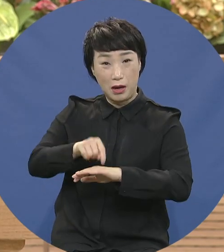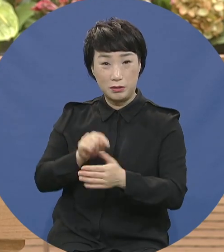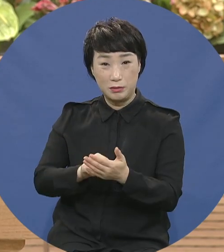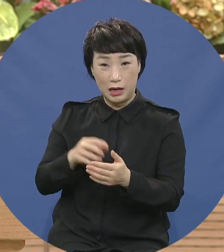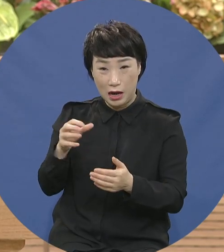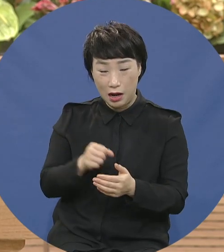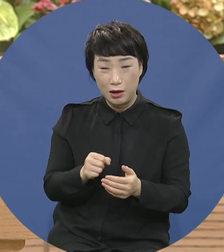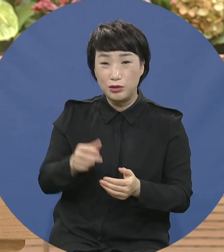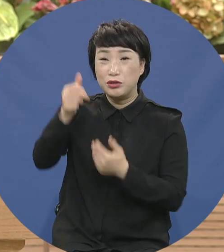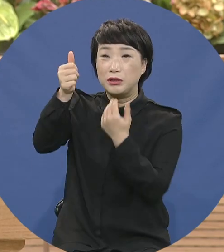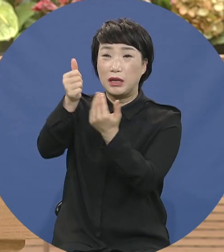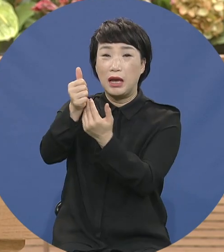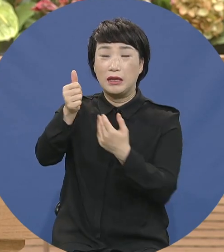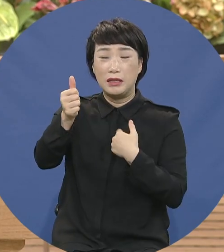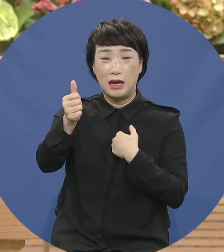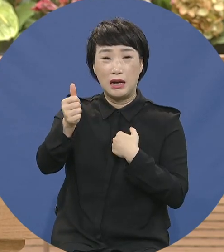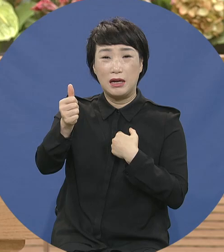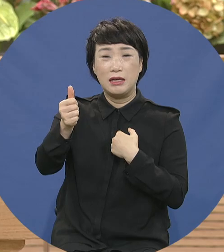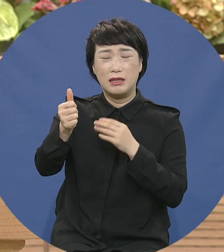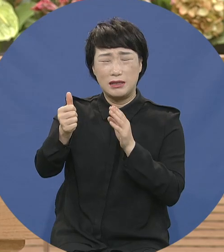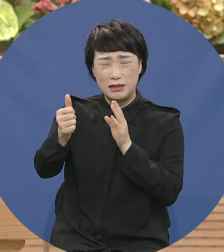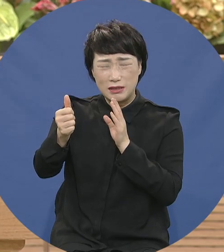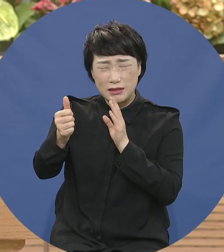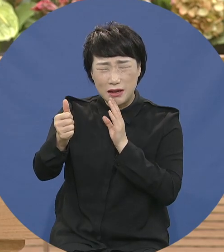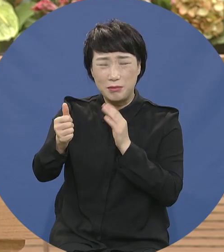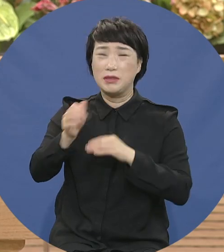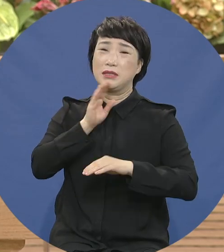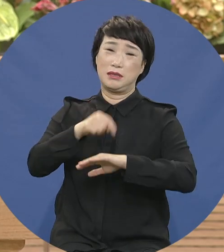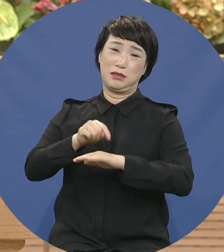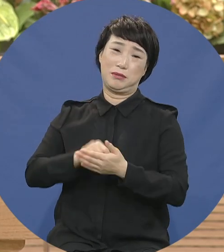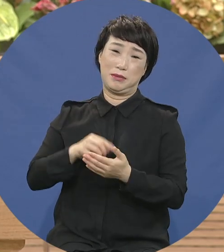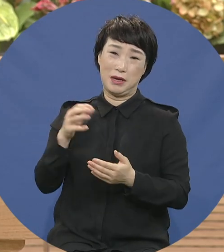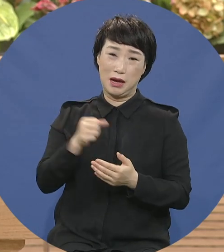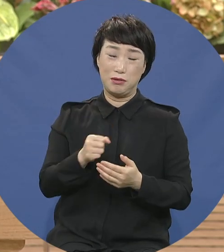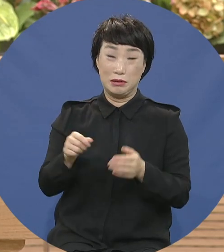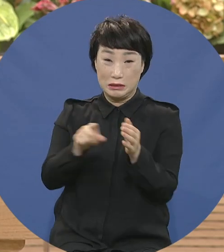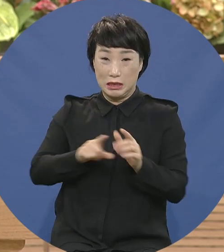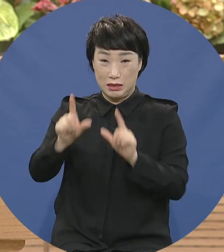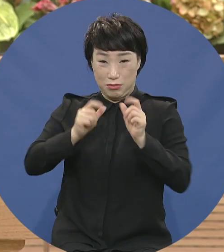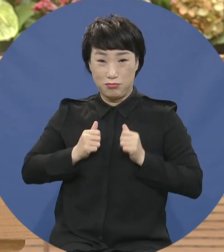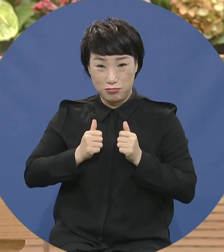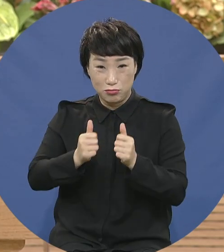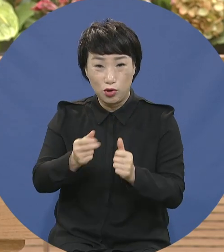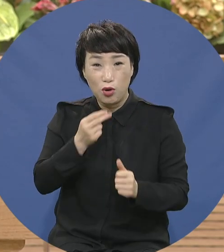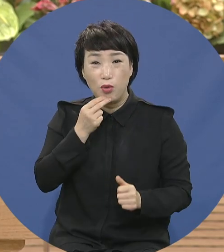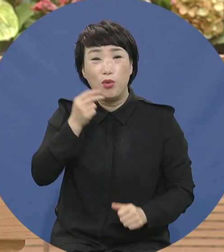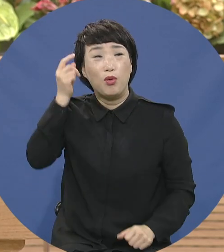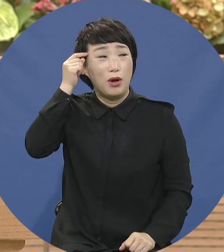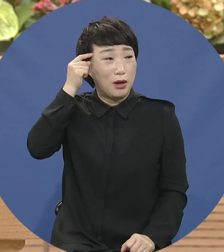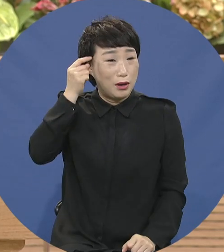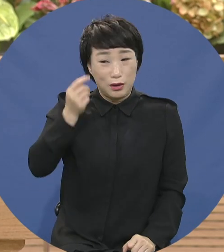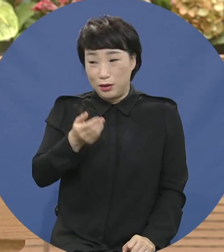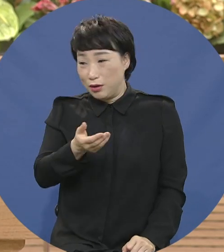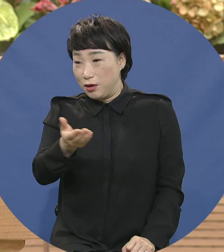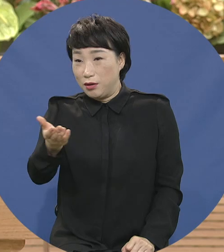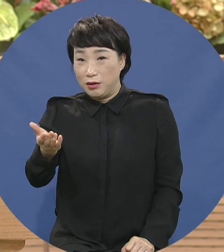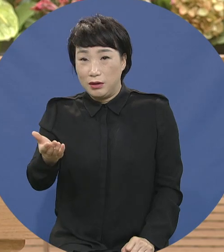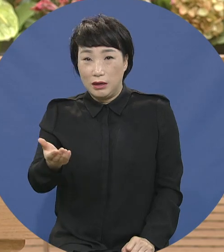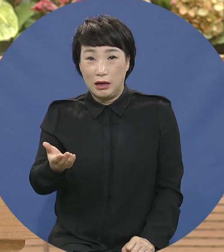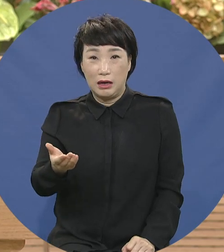마음으로 우리 주님 앞에 참으로 진실하게 신앙생활을 못하십니까?